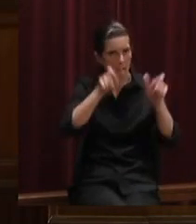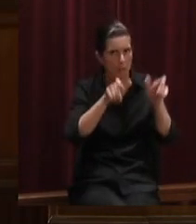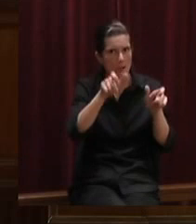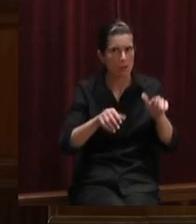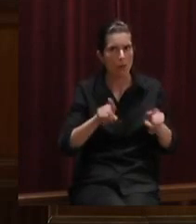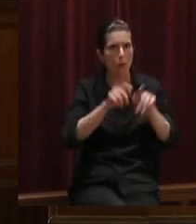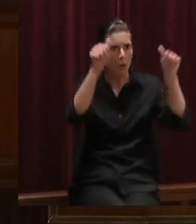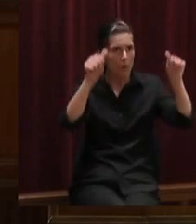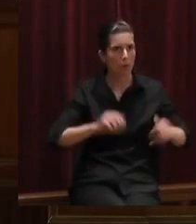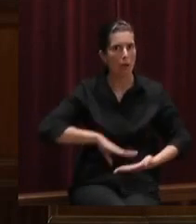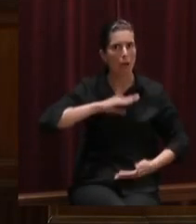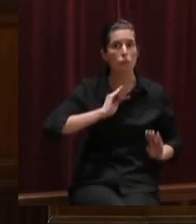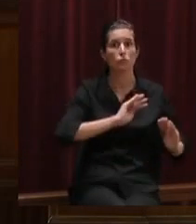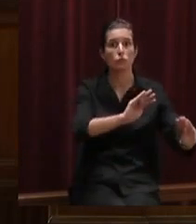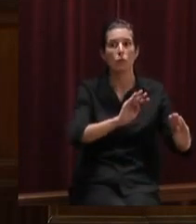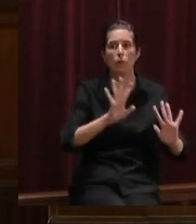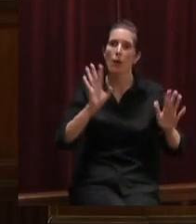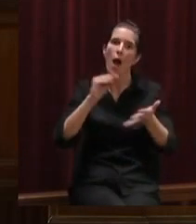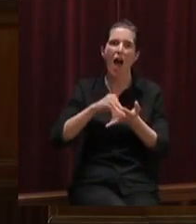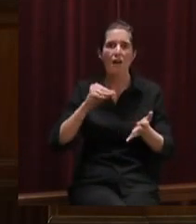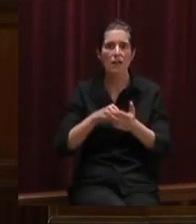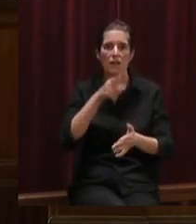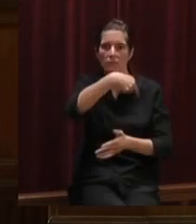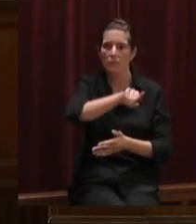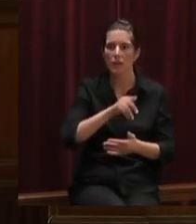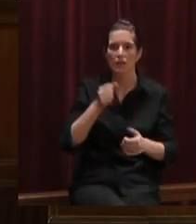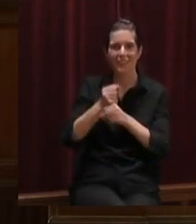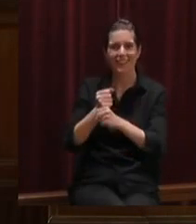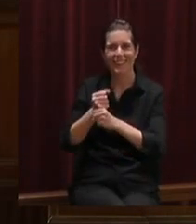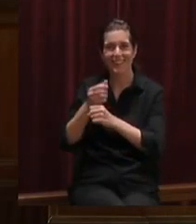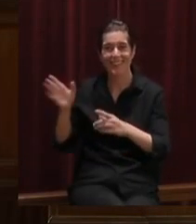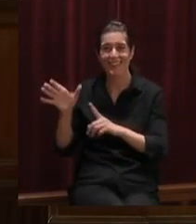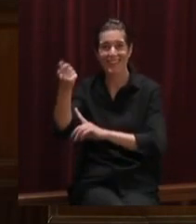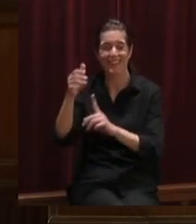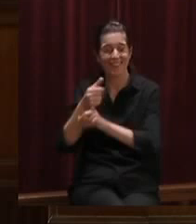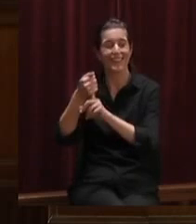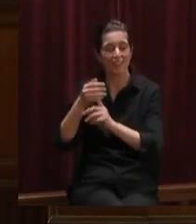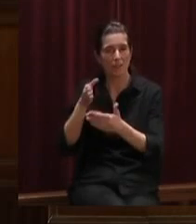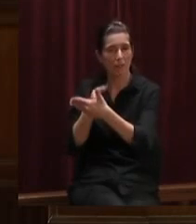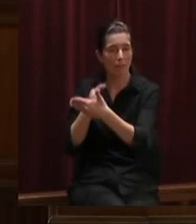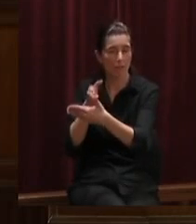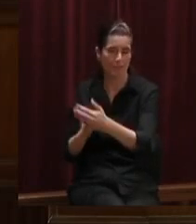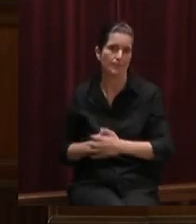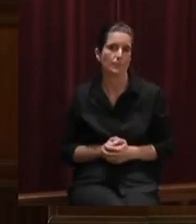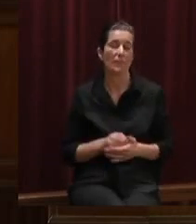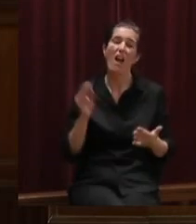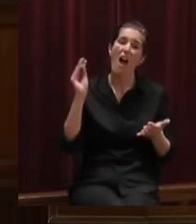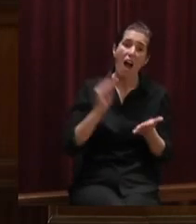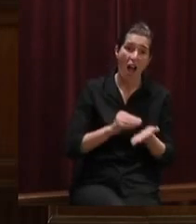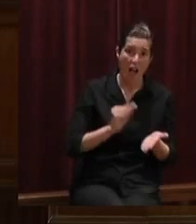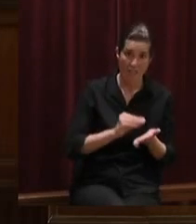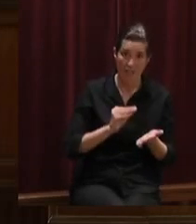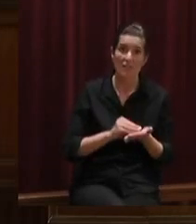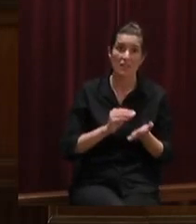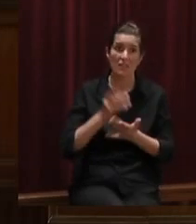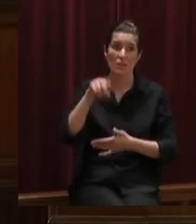de demostrar-lo. Perquè el mirall del nostre èxit ens motiva a fer més, i això implica que els plans de lluita contra